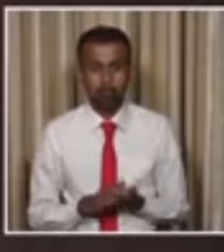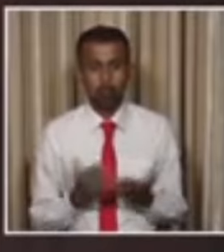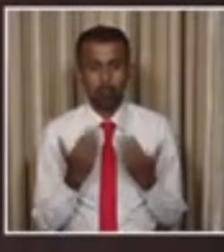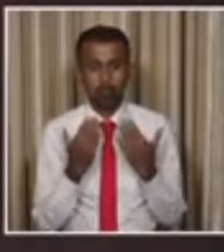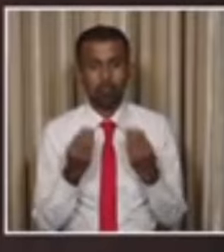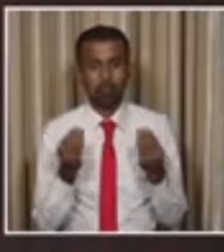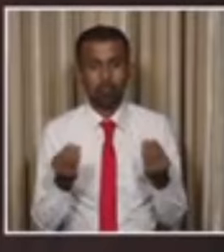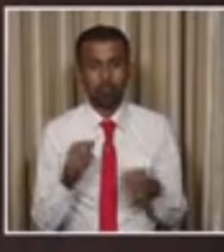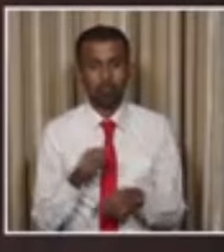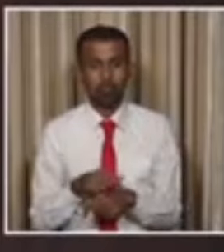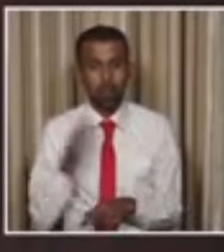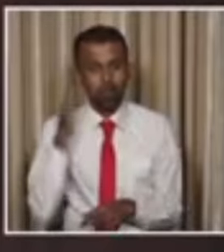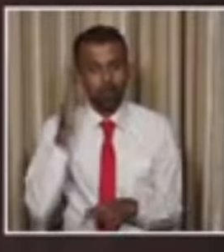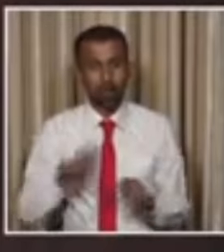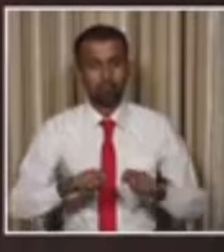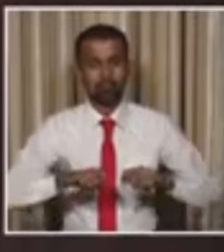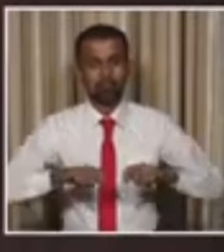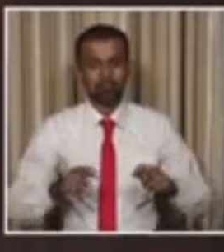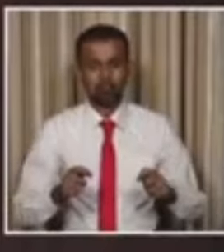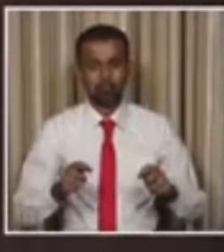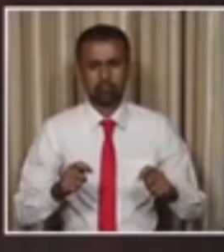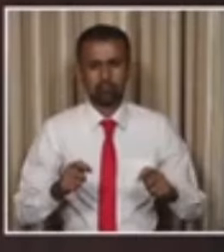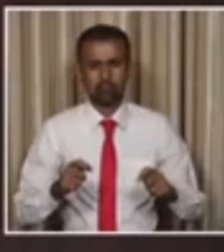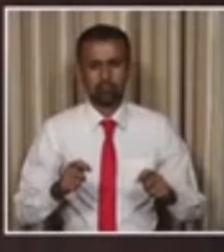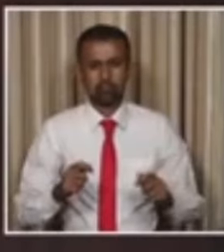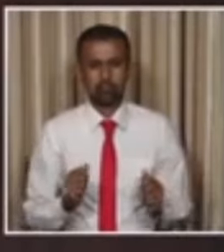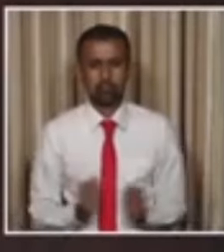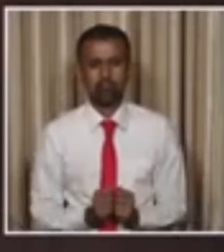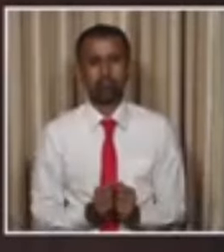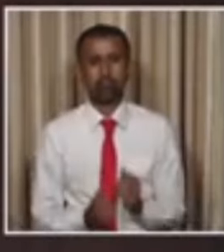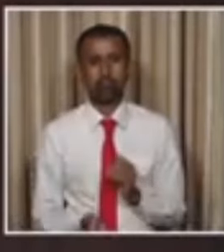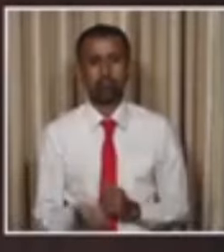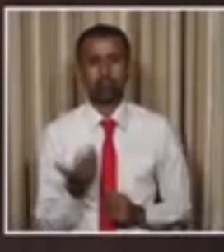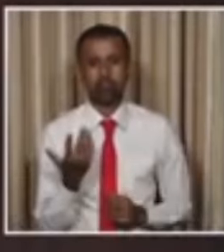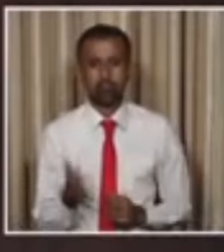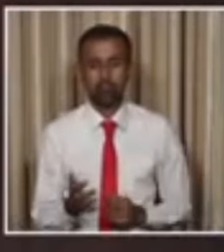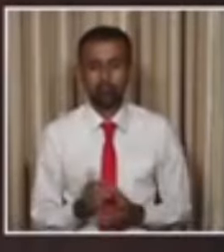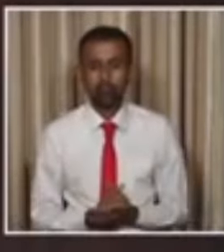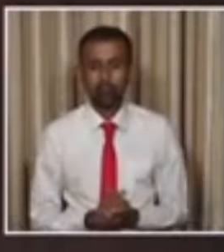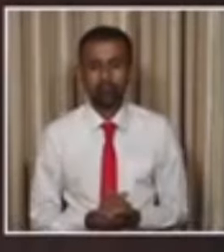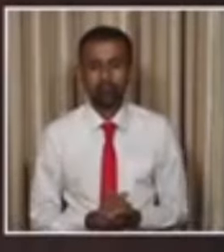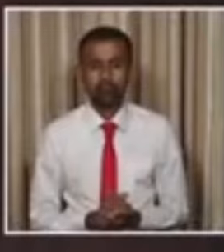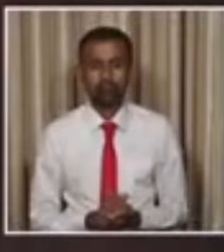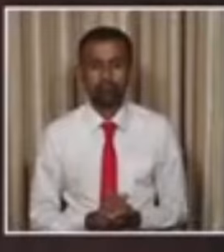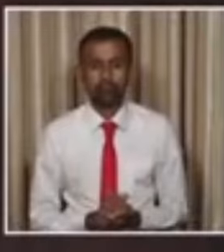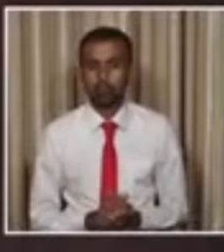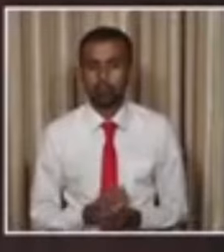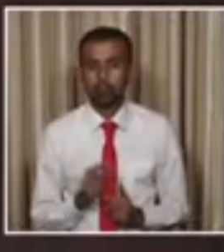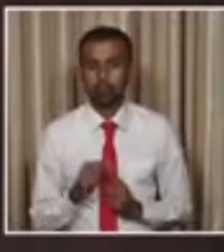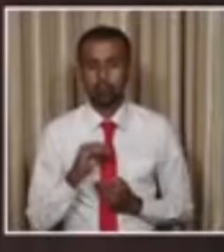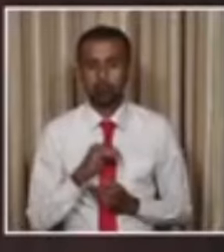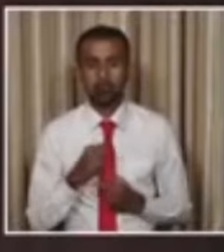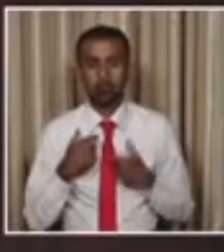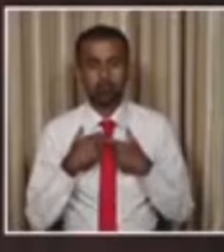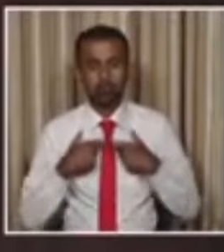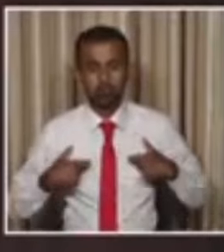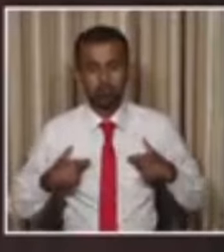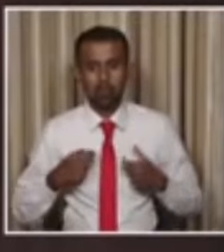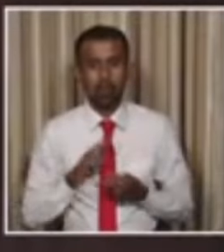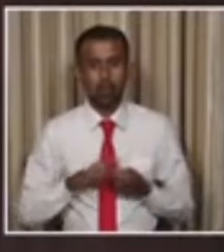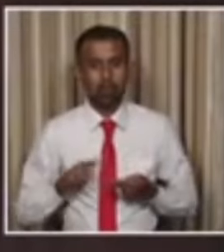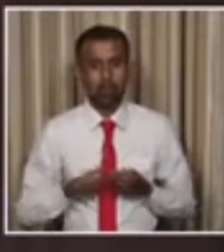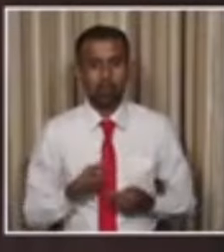දීලා තියෙනකොට තමයි ඇය ඒක උල්ලංඝනය කරලා ඒ ක්‍රියාදාමයේ ක්‍රියාත්මක කරන්නේ. ඒ විතරක් නෙමෙයි, පෞද්ගලික නීතිඥයන් ගන්න එපයි කියලා